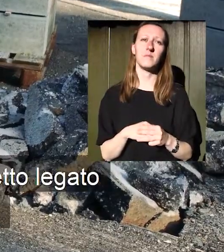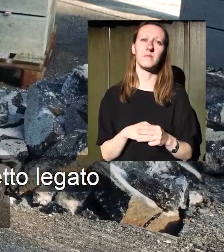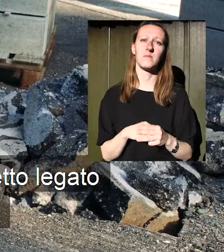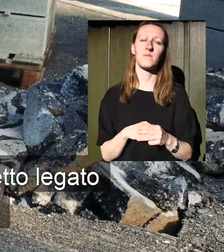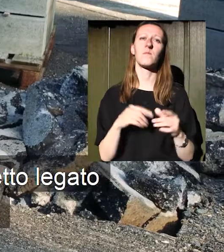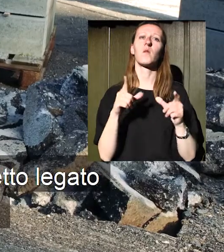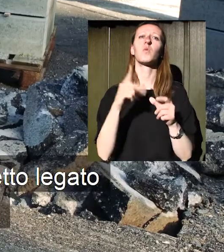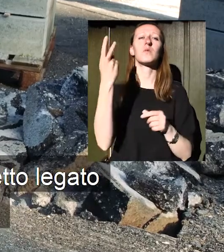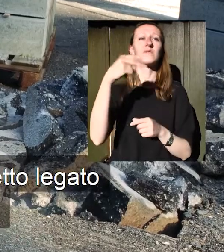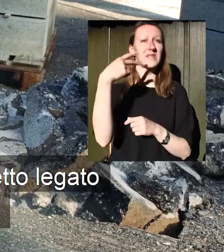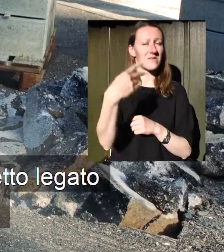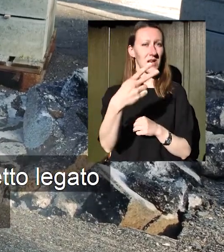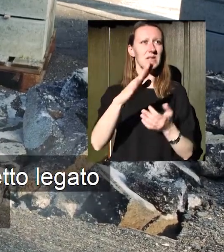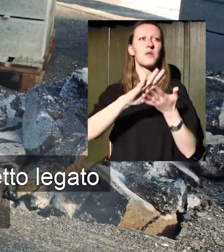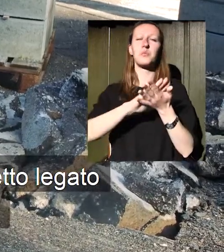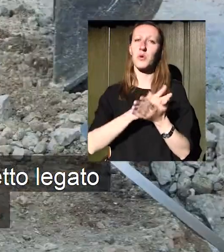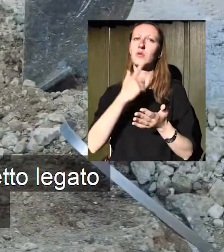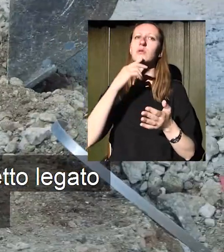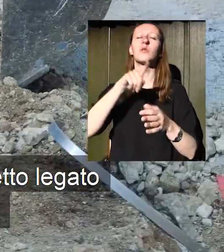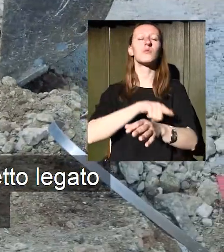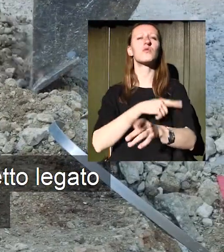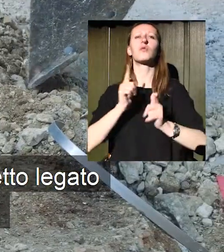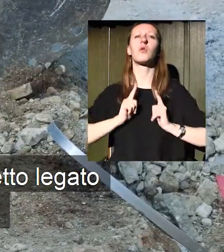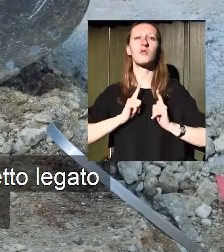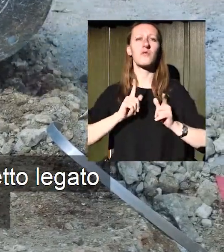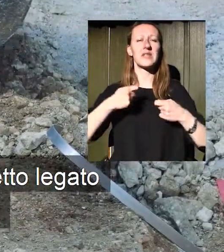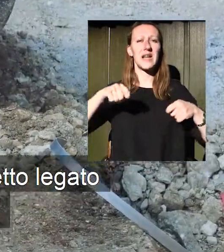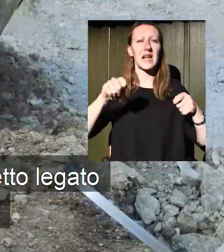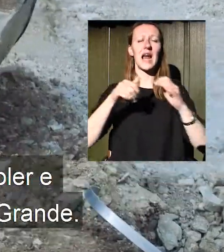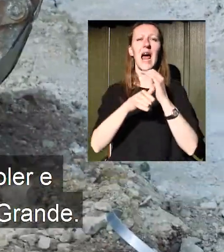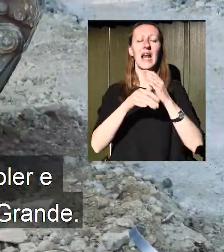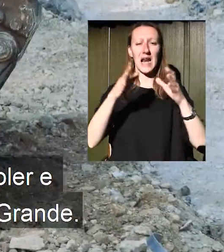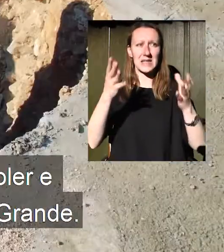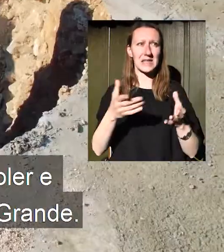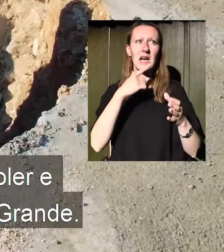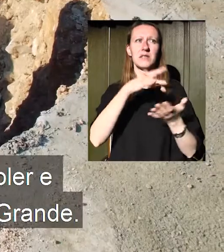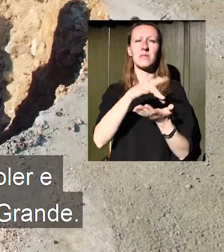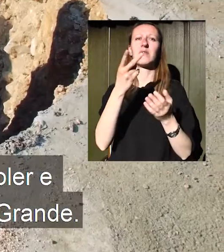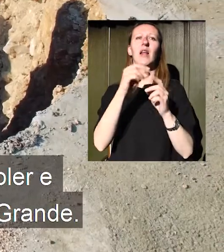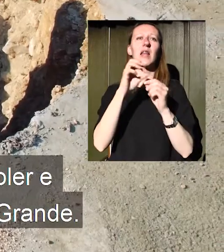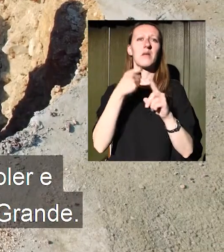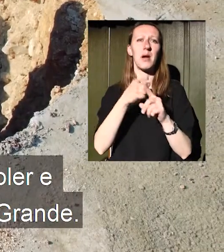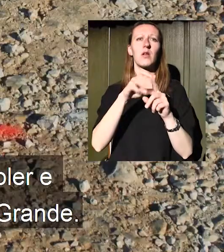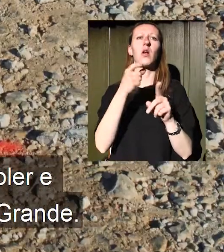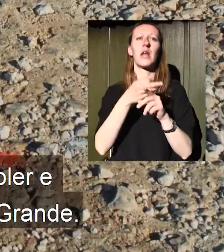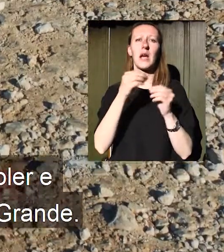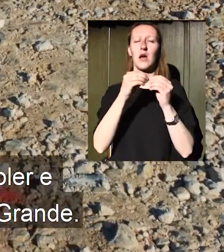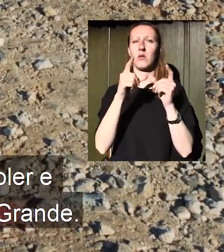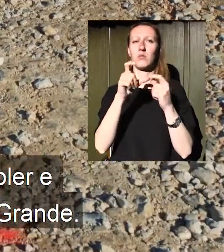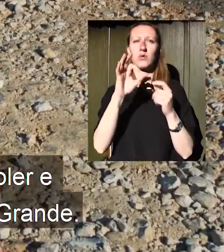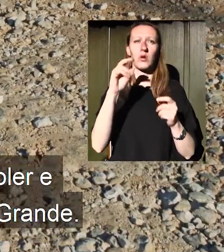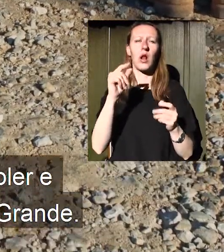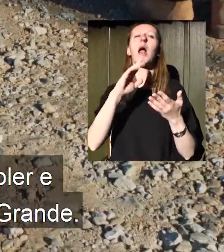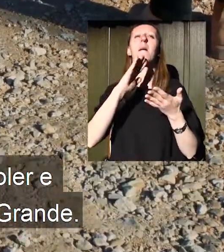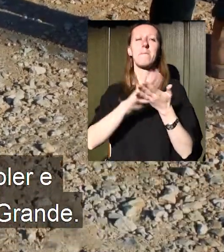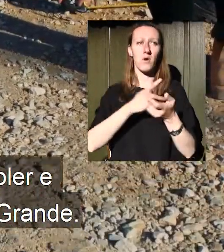U 2020. krenulo se i s dugo očekivanim projektom izgradnje kanalizacije u naseljima Valdebek, Dolinka, Busoler, a započet